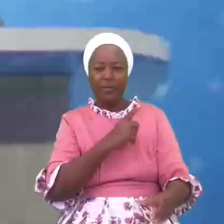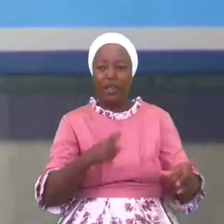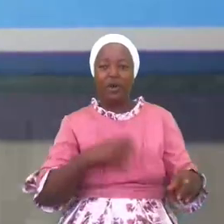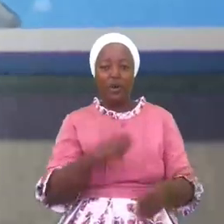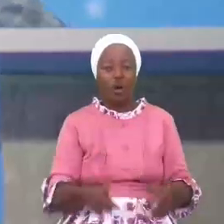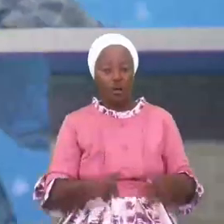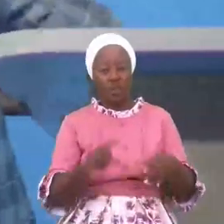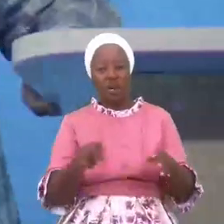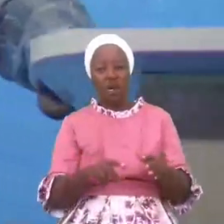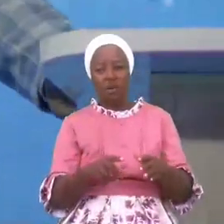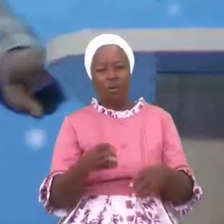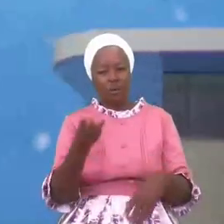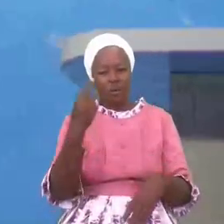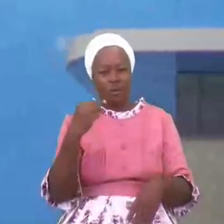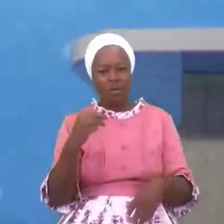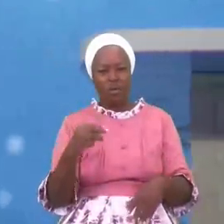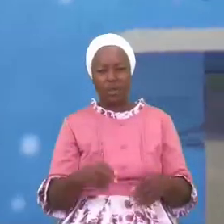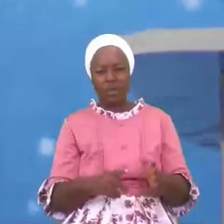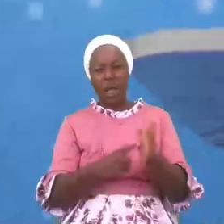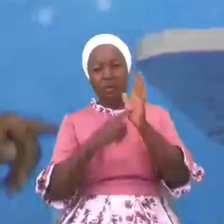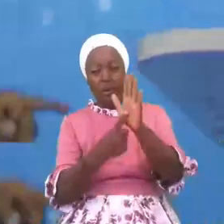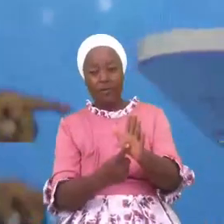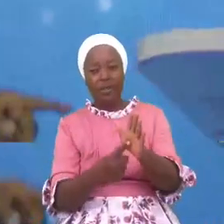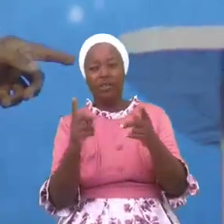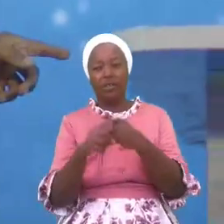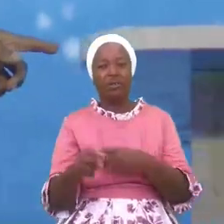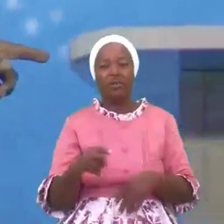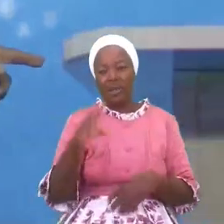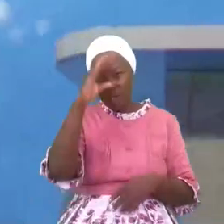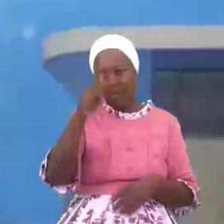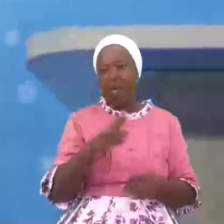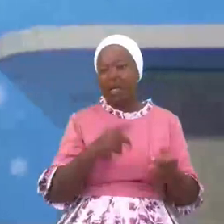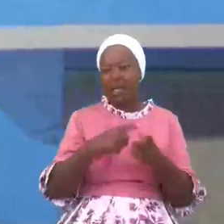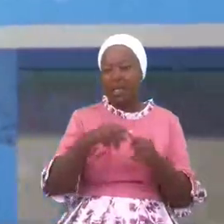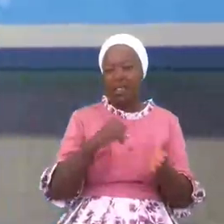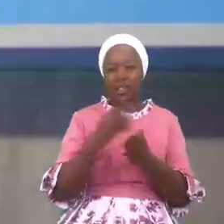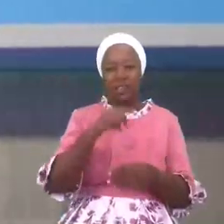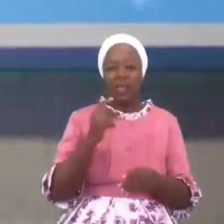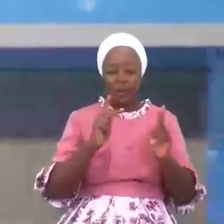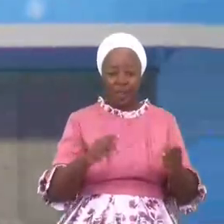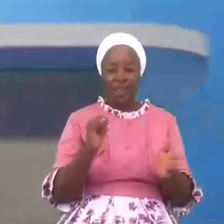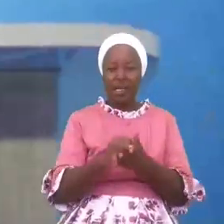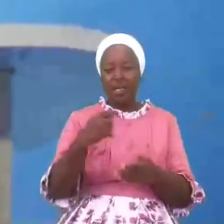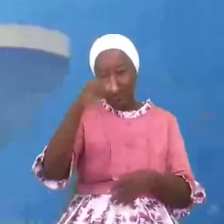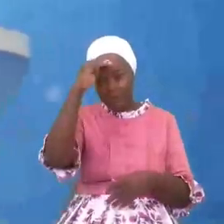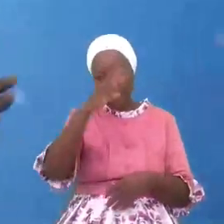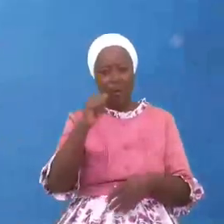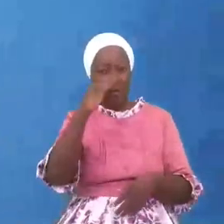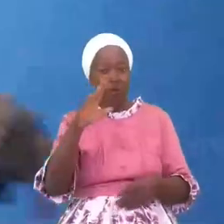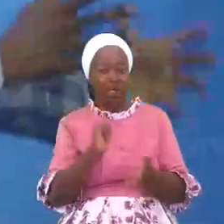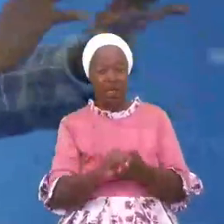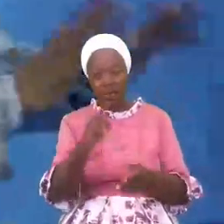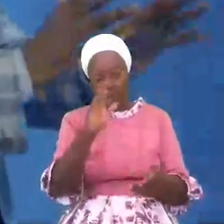lui a été révélé. Alors, c'est la personne, l'homme, la femme, qui croit